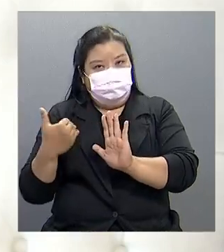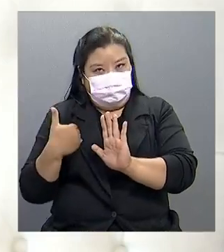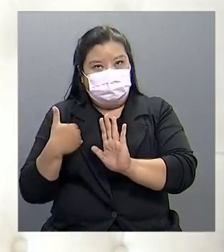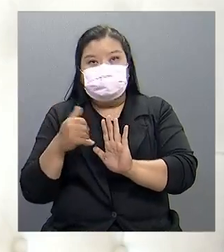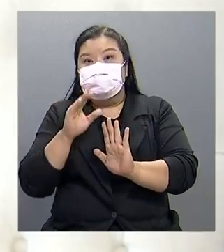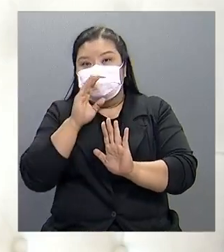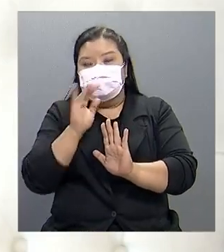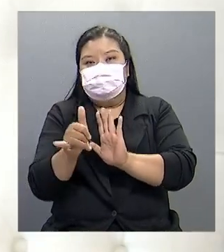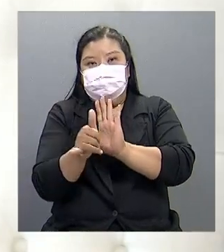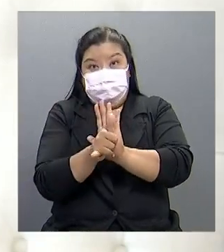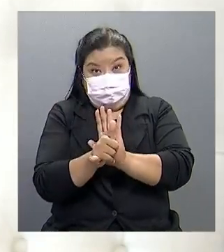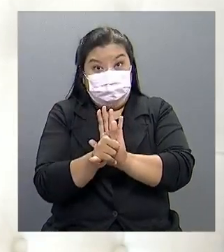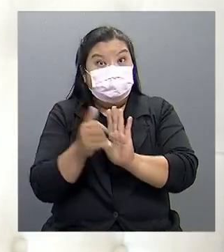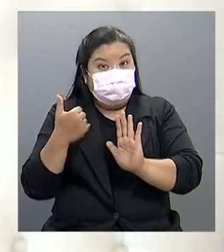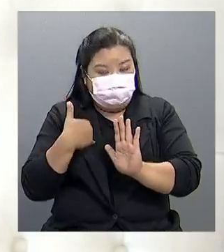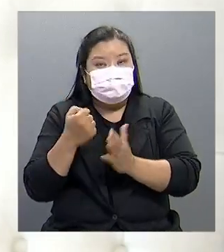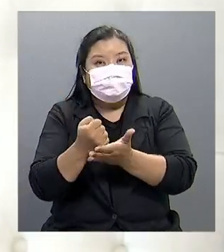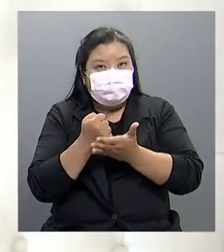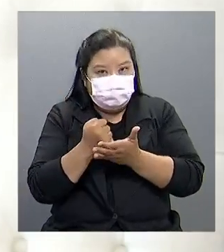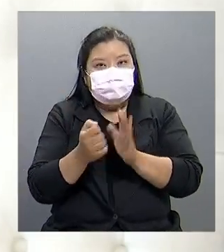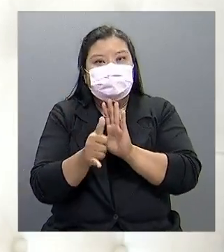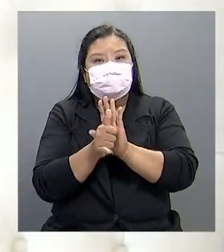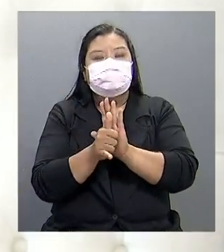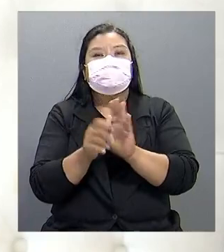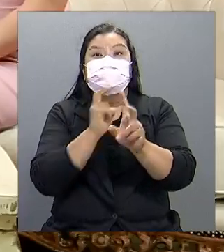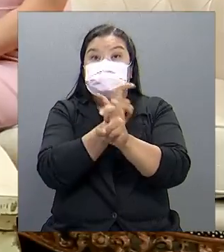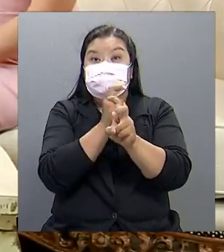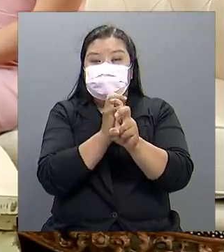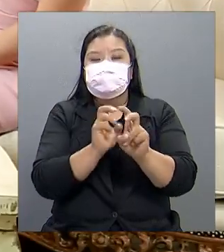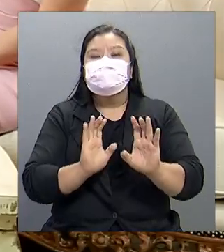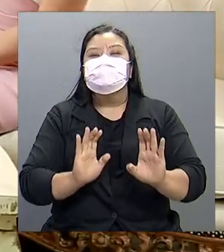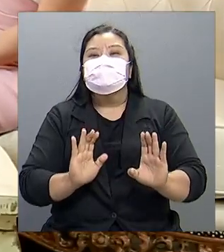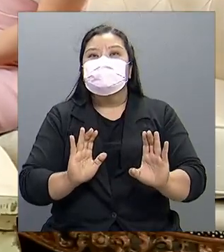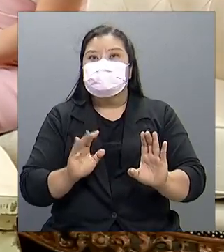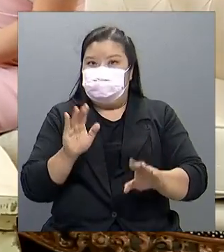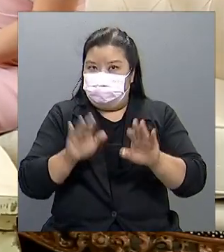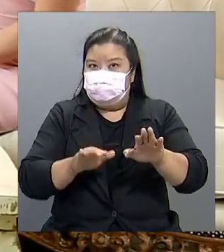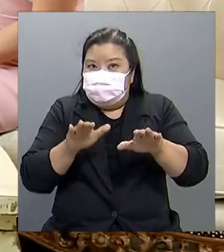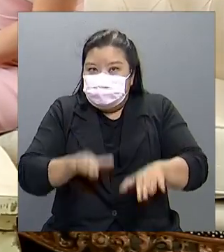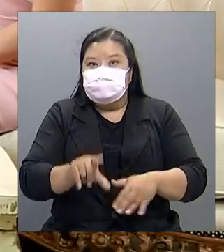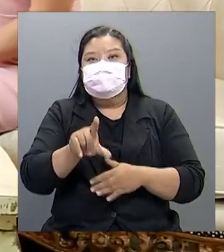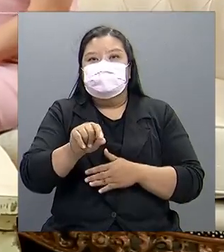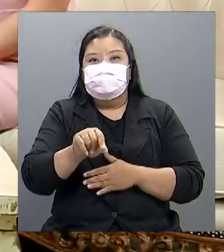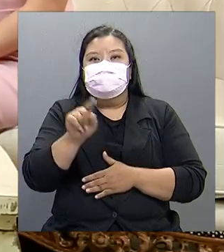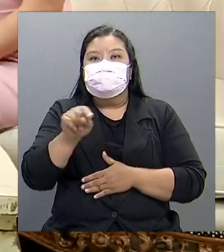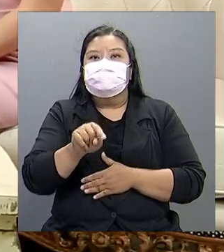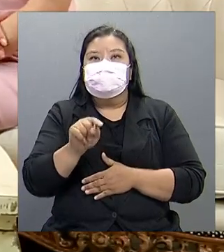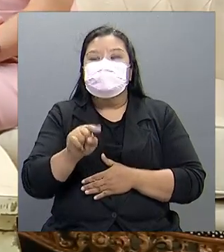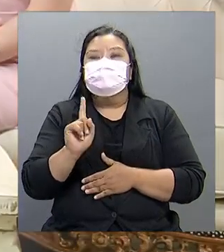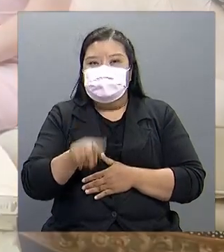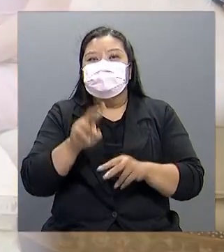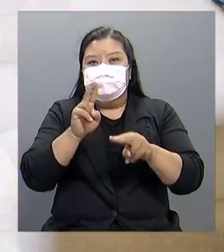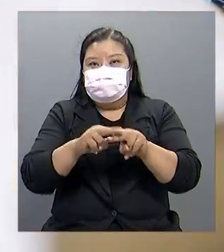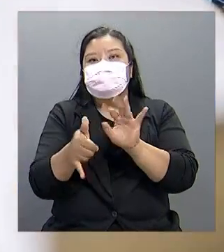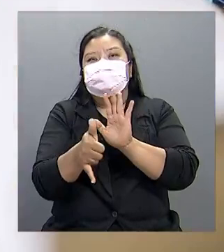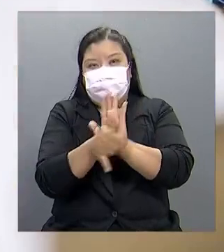จะทำให้แรงที่ลงไปที่กระดูกสันหลังเนี่ยลดลงไปถึง 20% ที่ซัพพอร์ตนี่คือหมายถึงว่ามีพนักพิง มีพนักพิงถูกต้องถ้